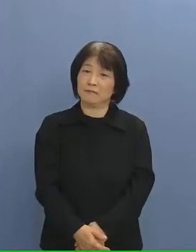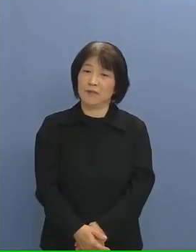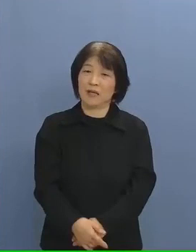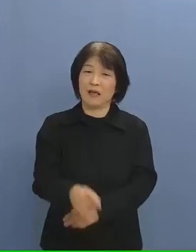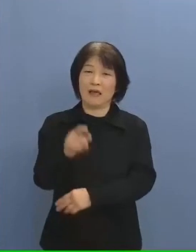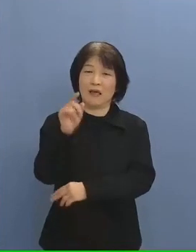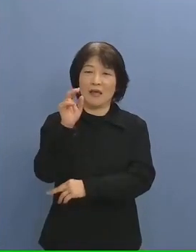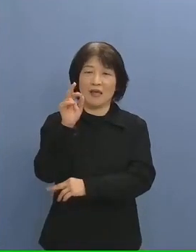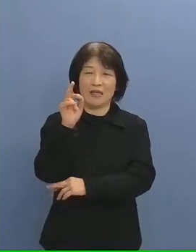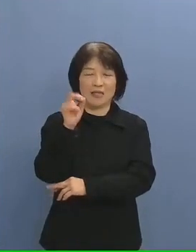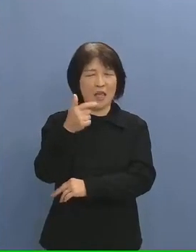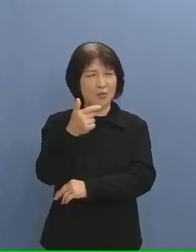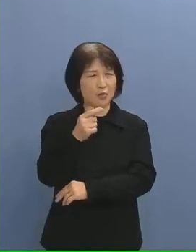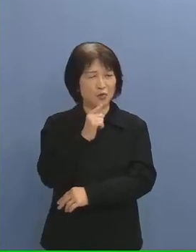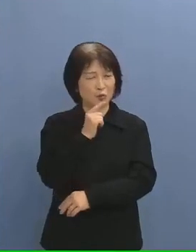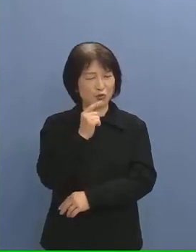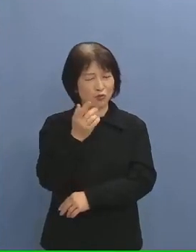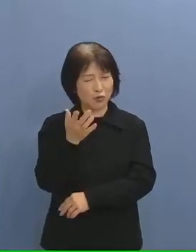政務なんであれですけど、